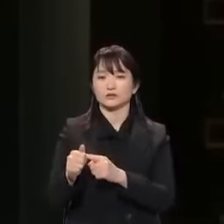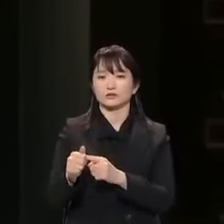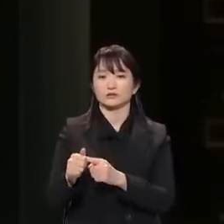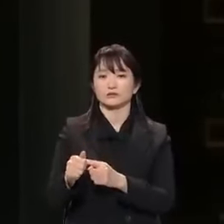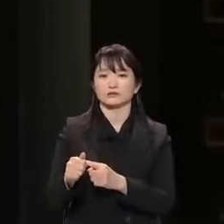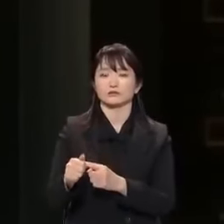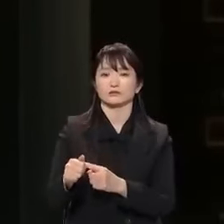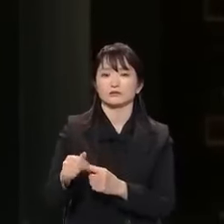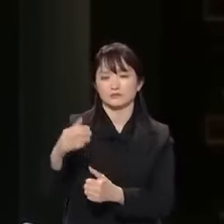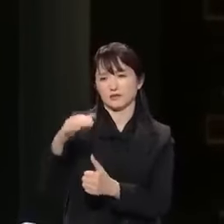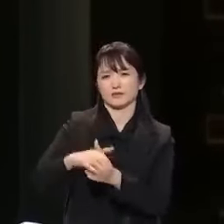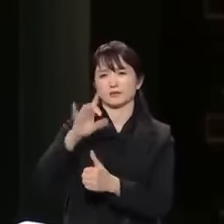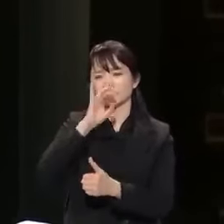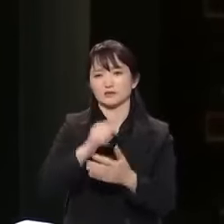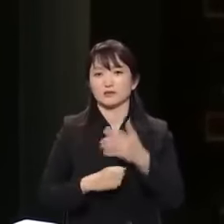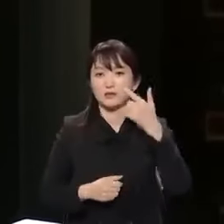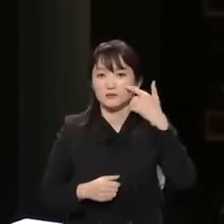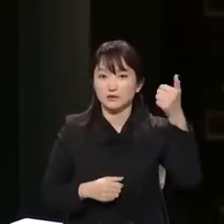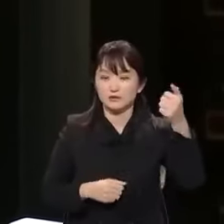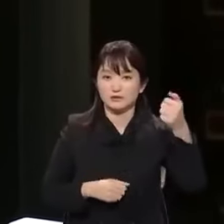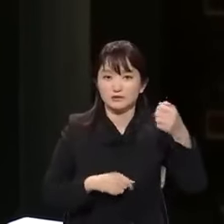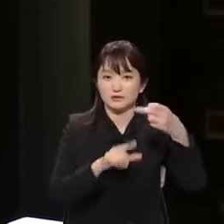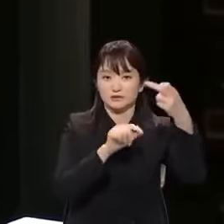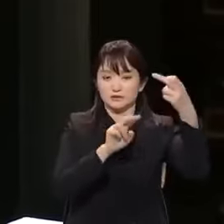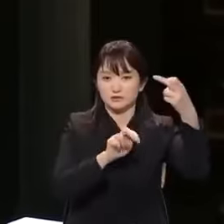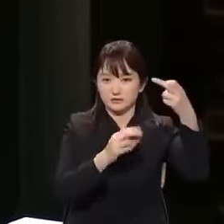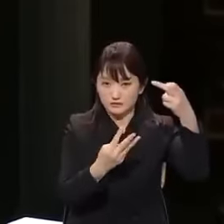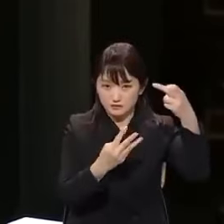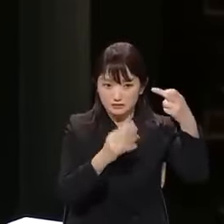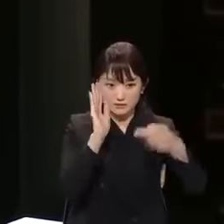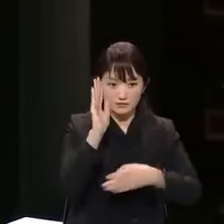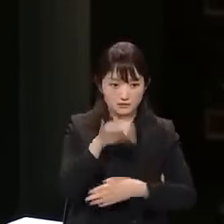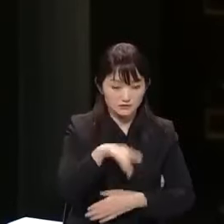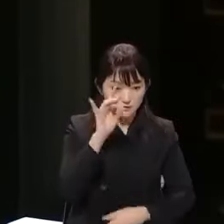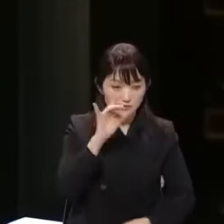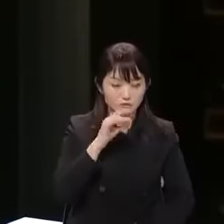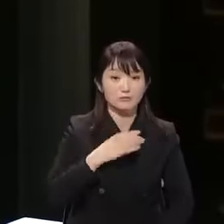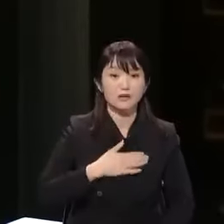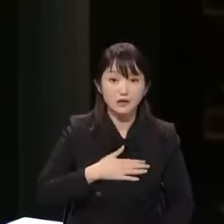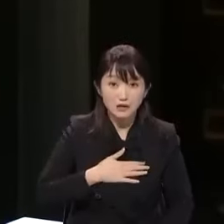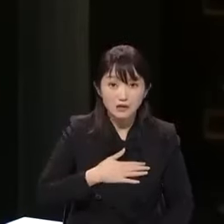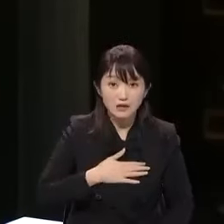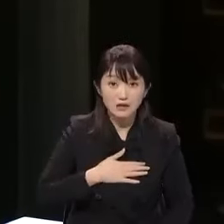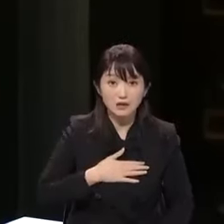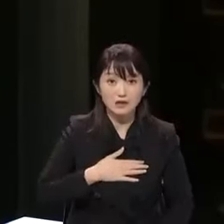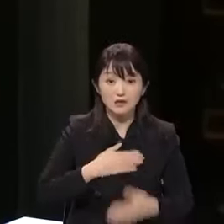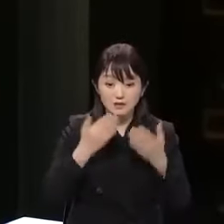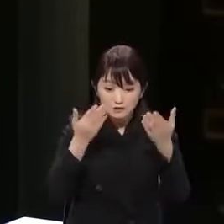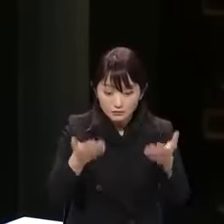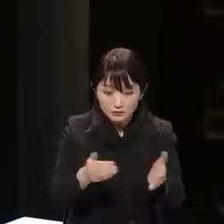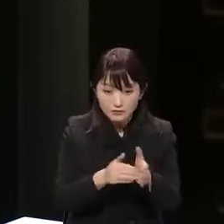예? 아버님이 24일 날, 지난 일요일 날 이 얘기를 처음 알아듣고 연휴